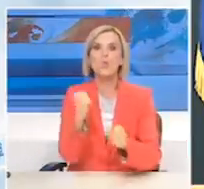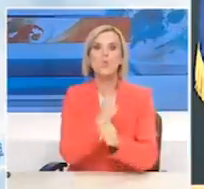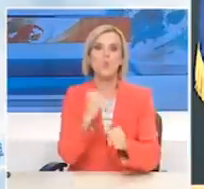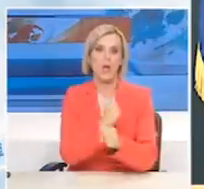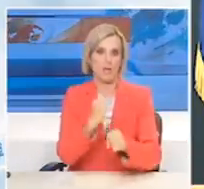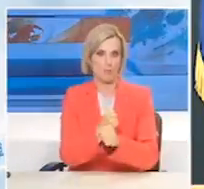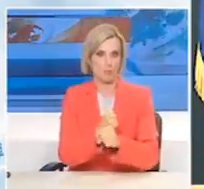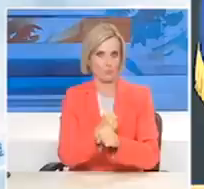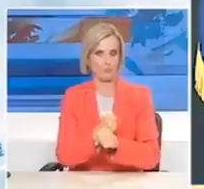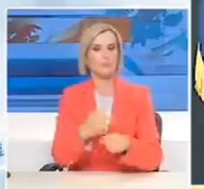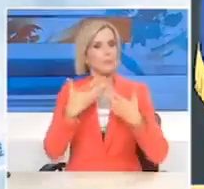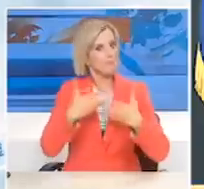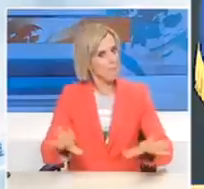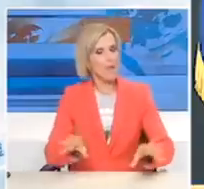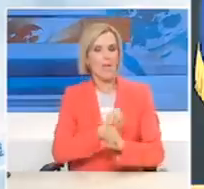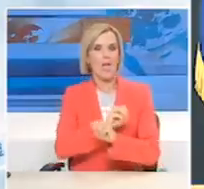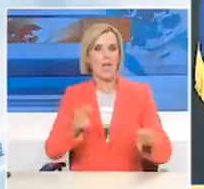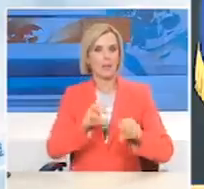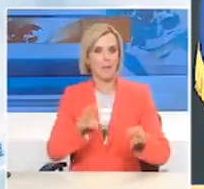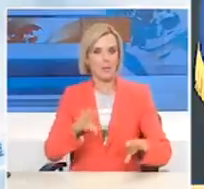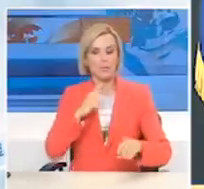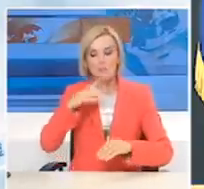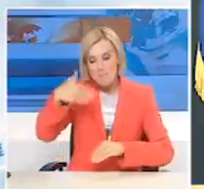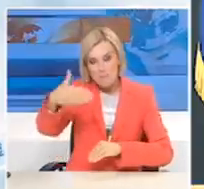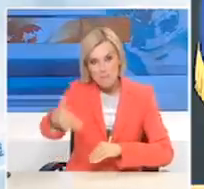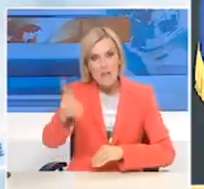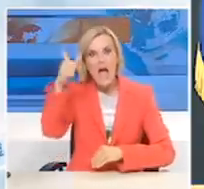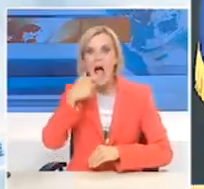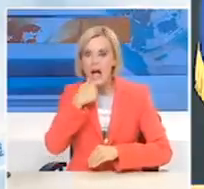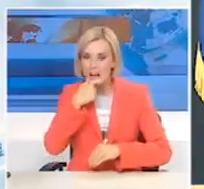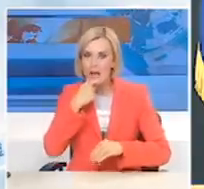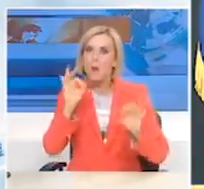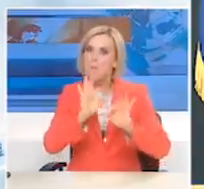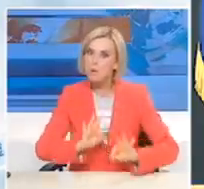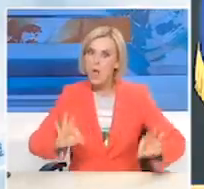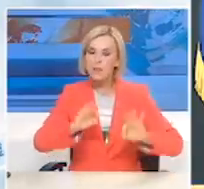Ήδη πληροφορηθήκαμε για μια μεγάλη μελέτη που θα αρχίσει τις επόμενες μέρες στο Ηνωμένο Βασίλειο.